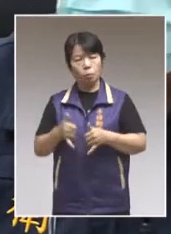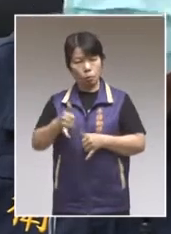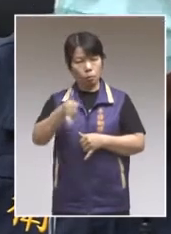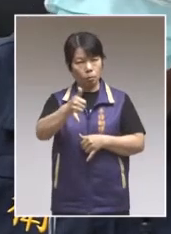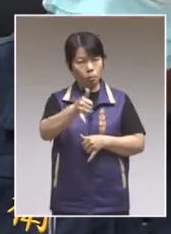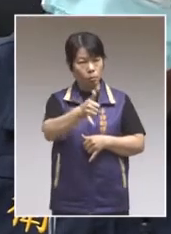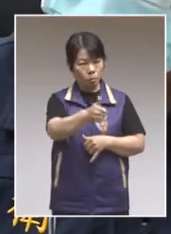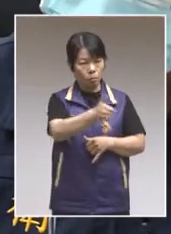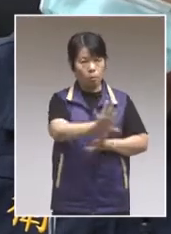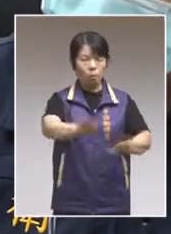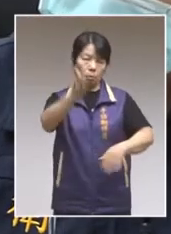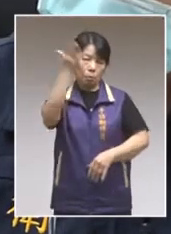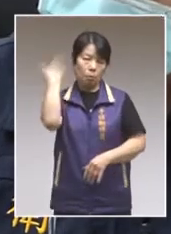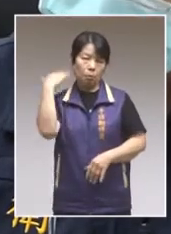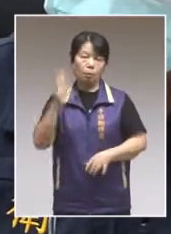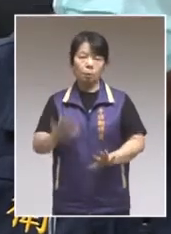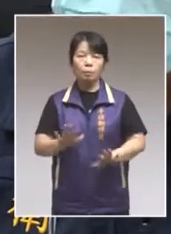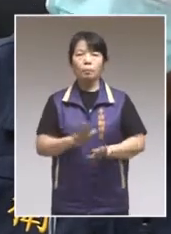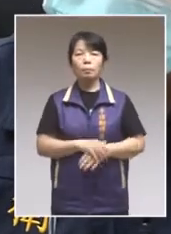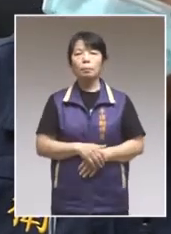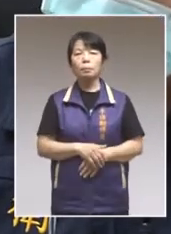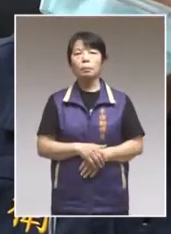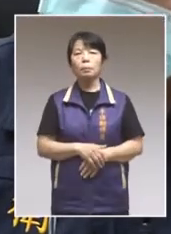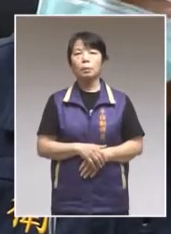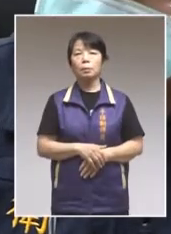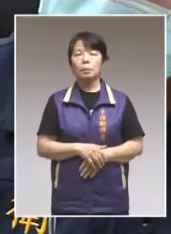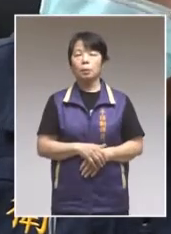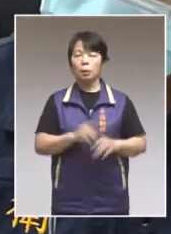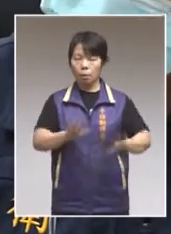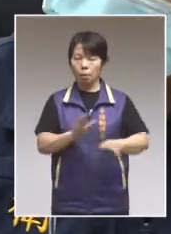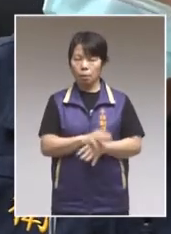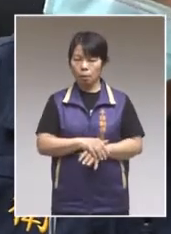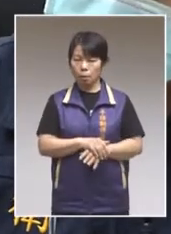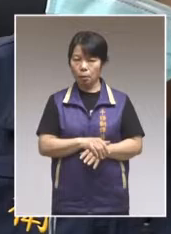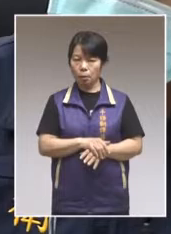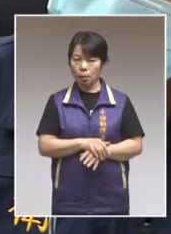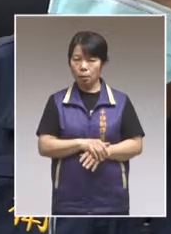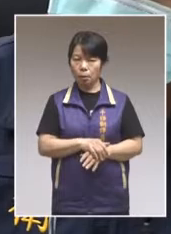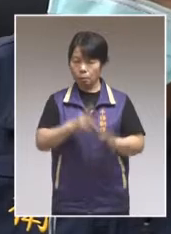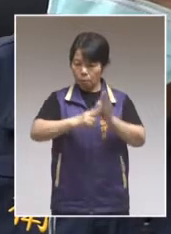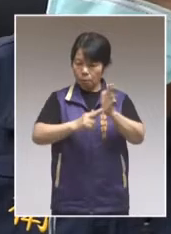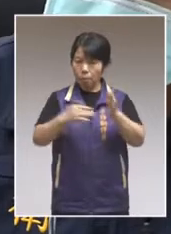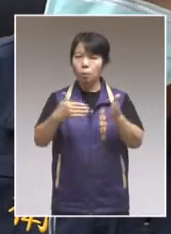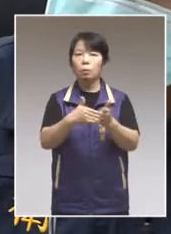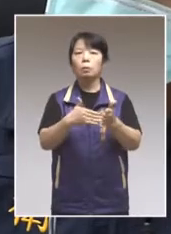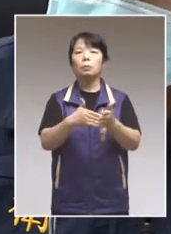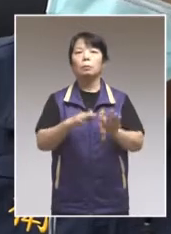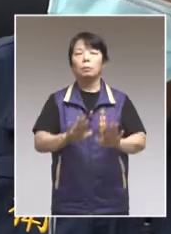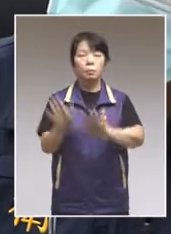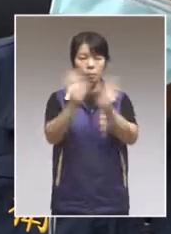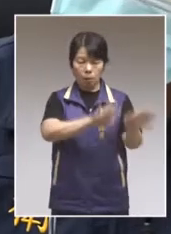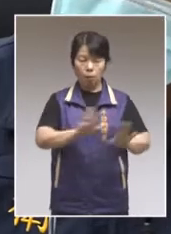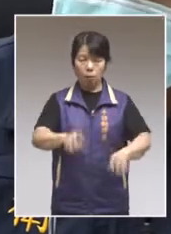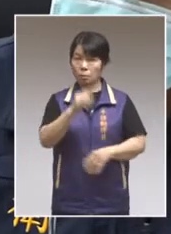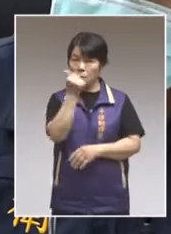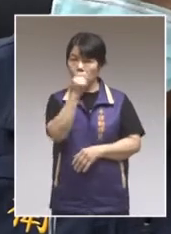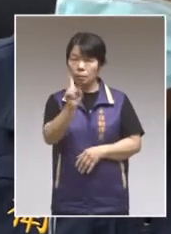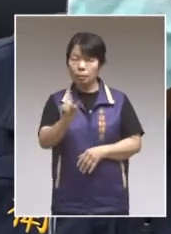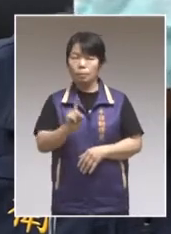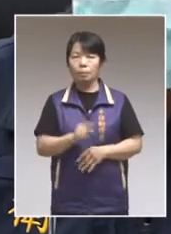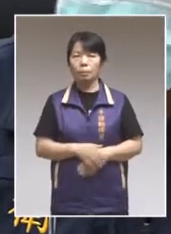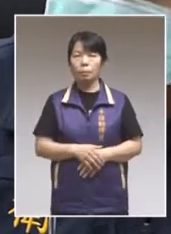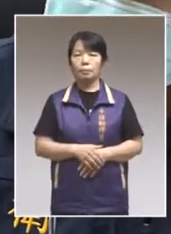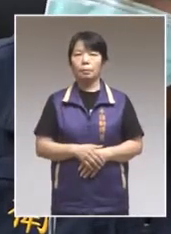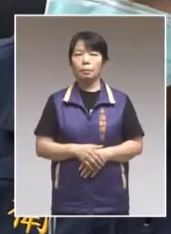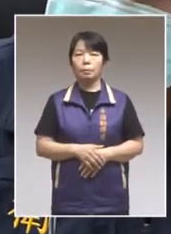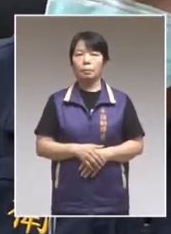之前我们的图卡里面都有显示过的一些状况。那这次比较特别的是如果说